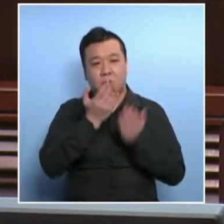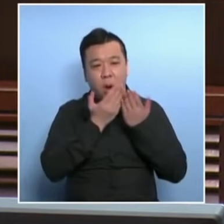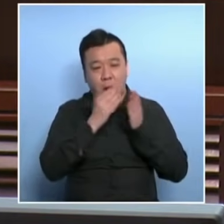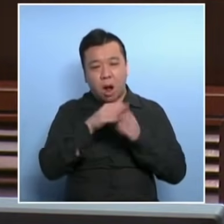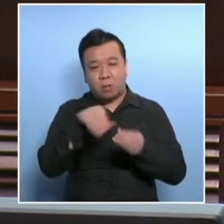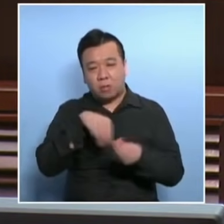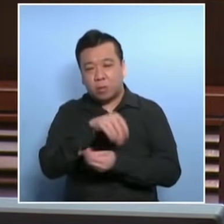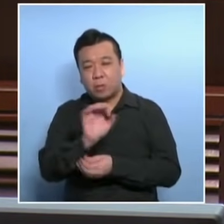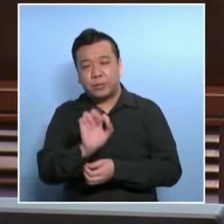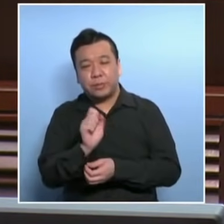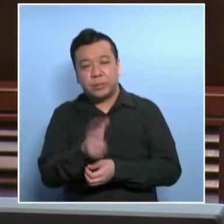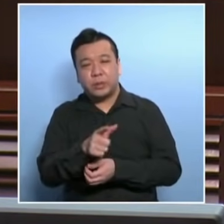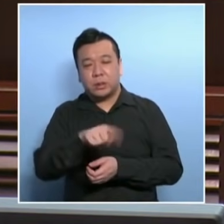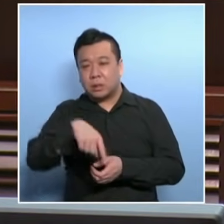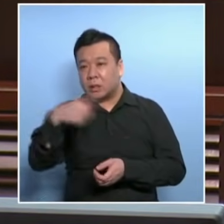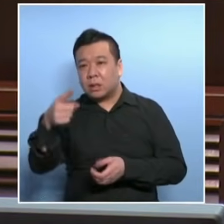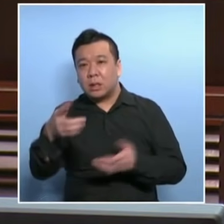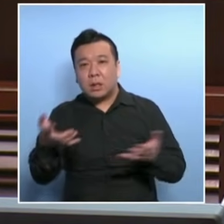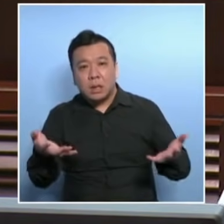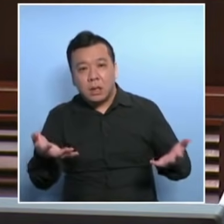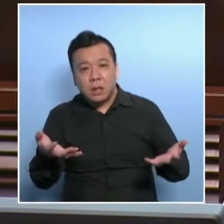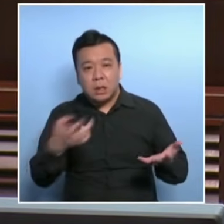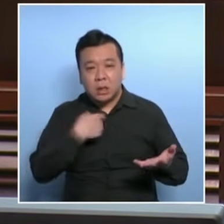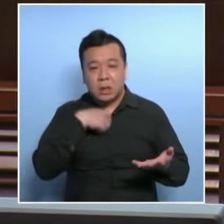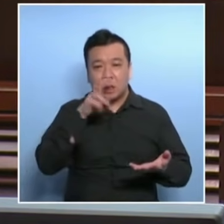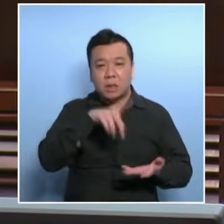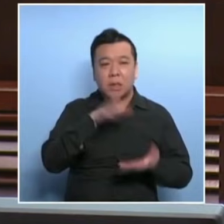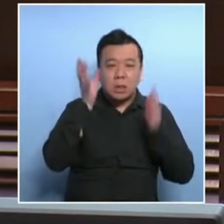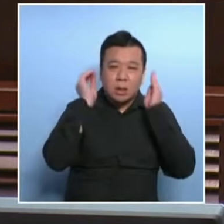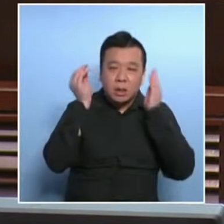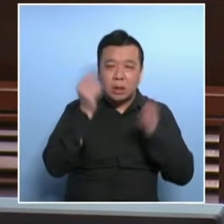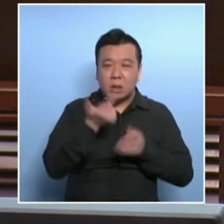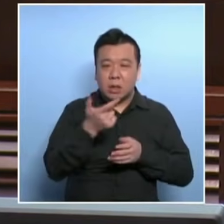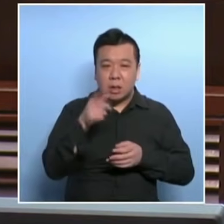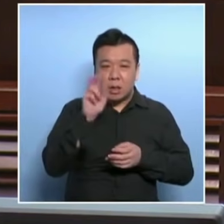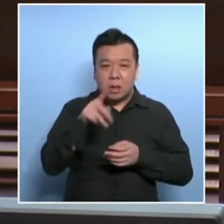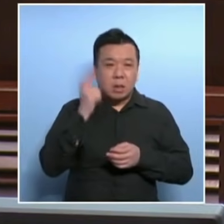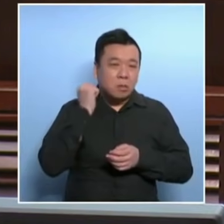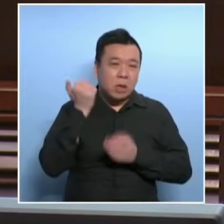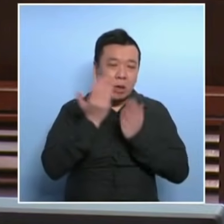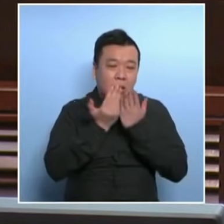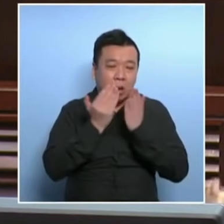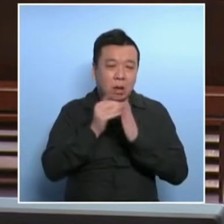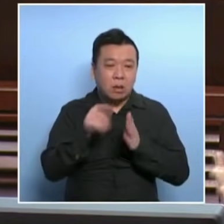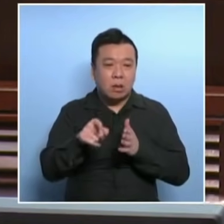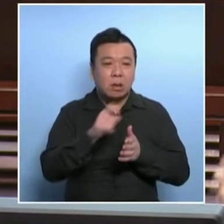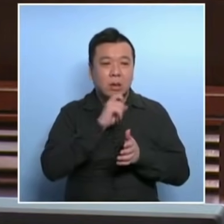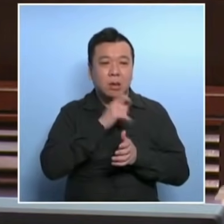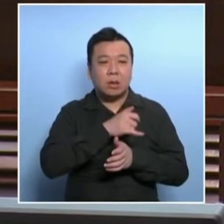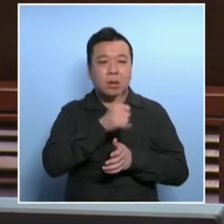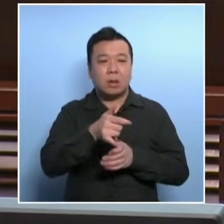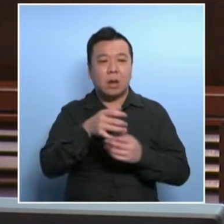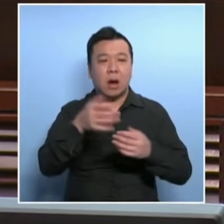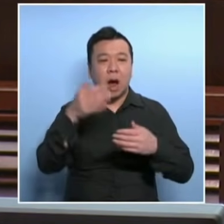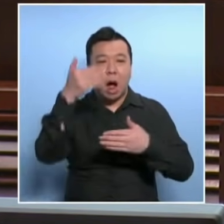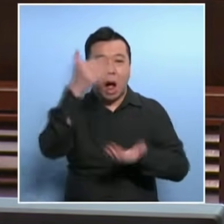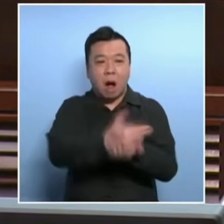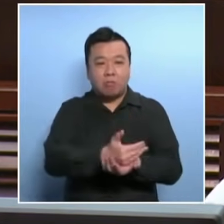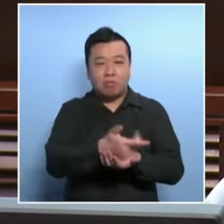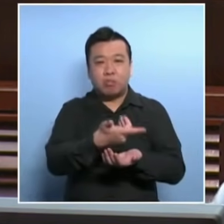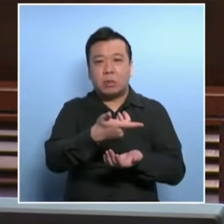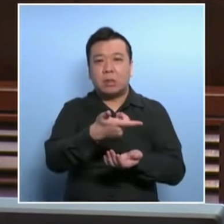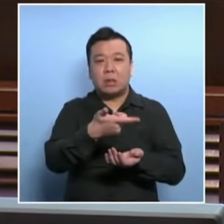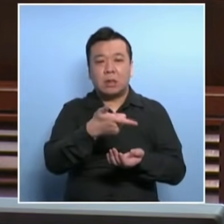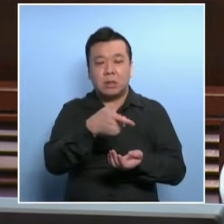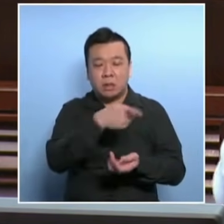運作啦。咁其餘嗰啲係點咧？嚇，譬如我哋睇到啲新聞真係好驚嘅，名校嘅老師參與去禁固途人，呢啲都係